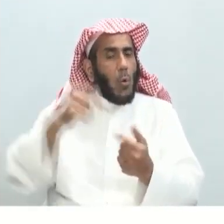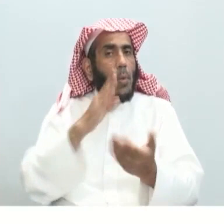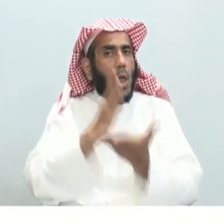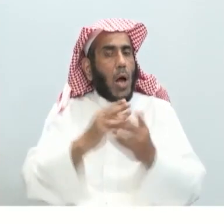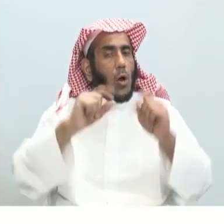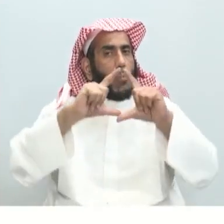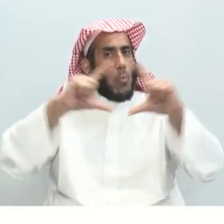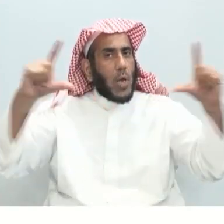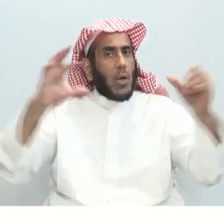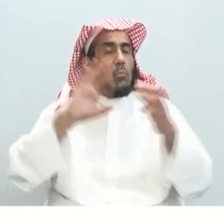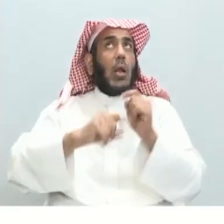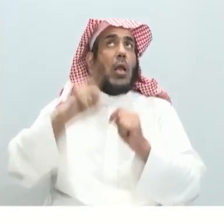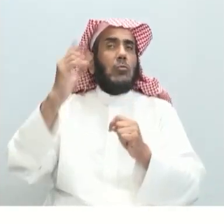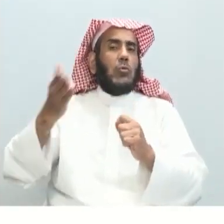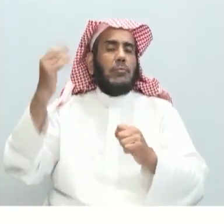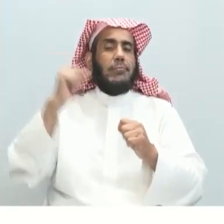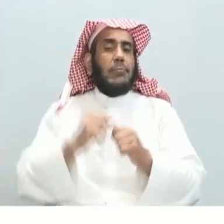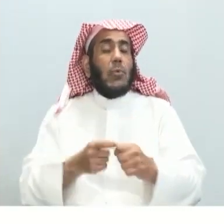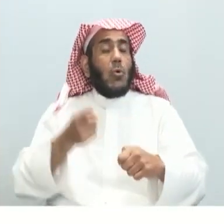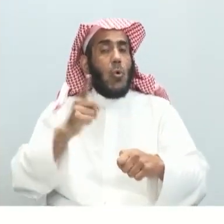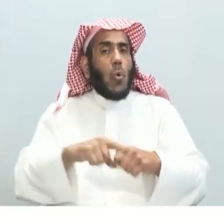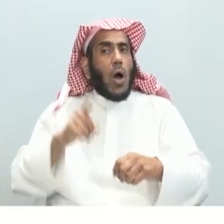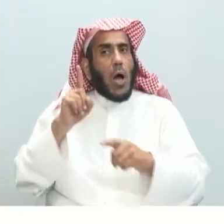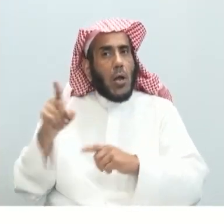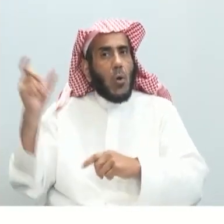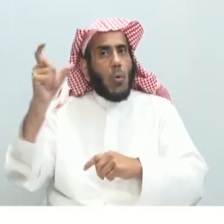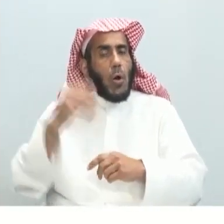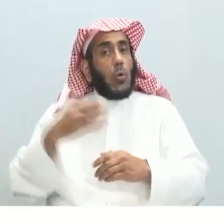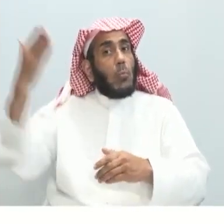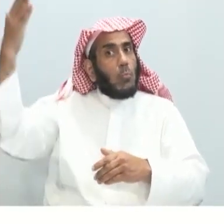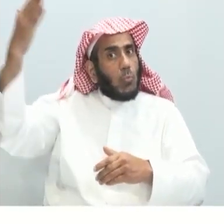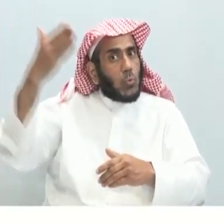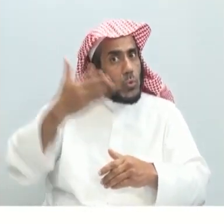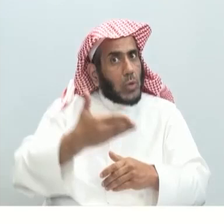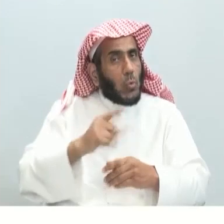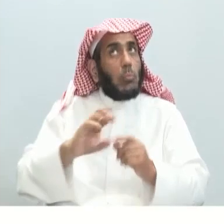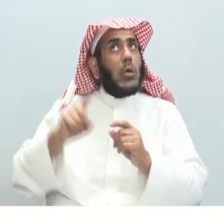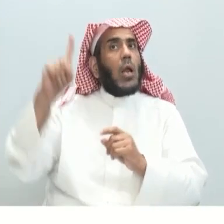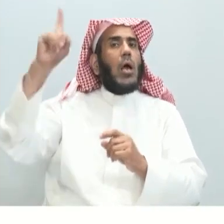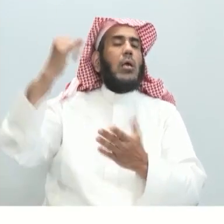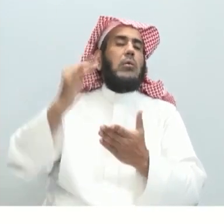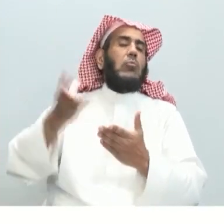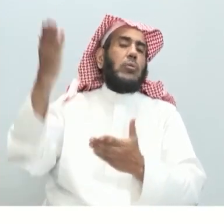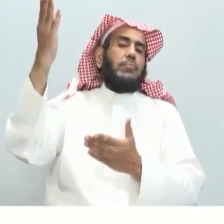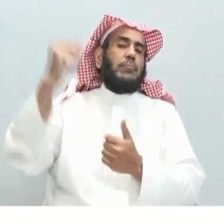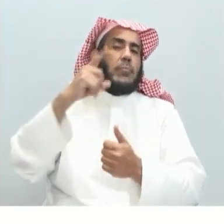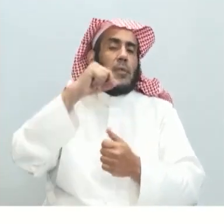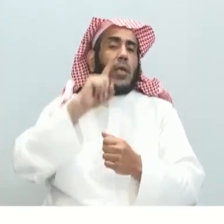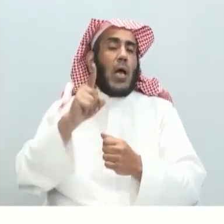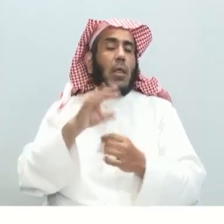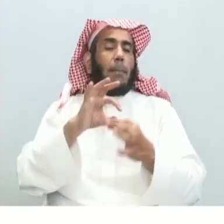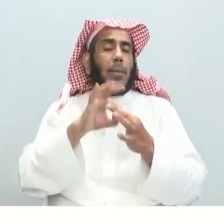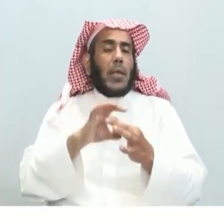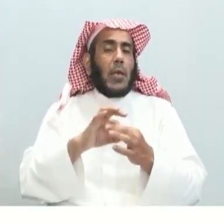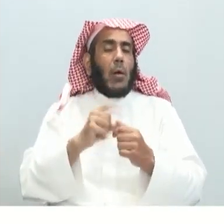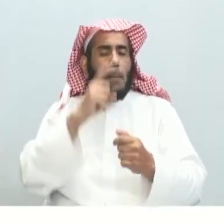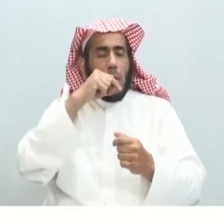المبين من الله سبحانه وتعالى وانهم ايضا مرسلون من الله عز وجل اذا هذا ما يتعلق